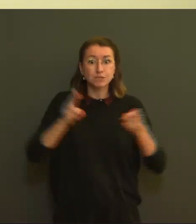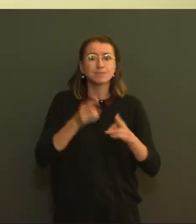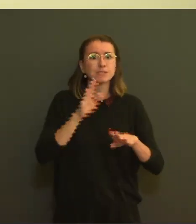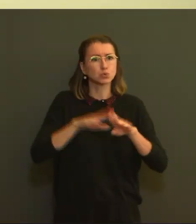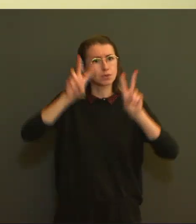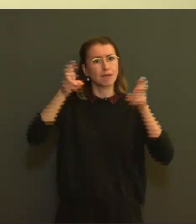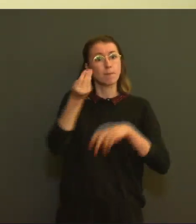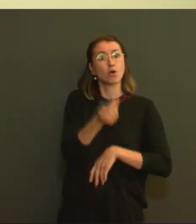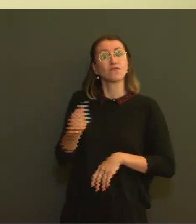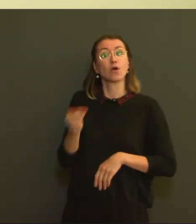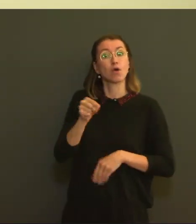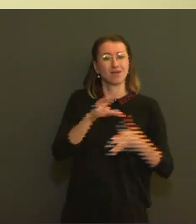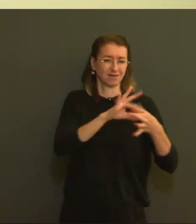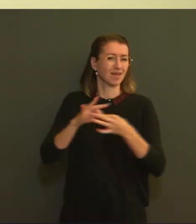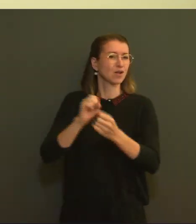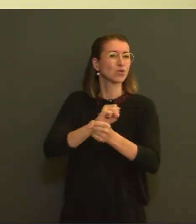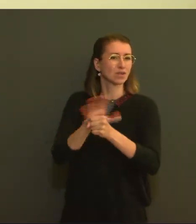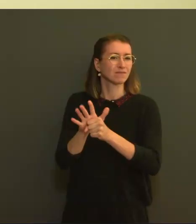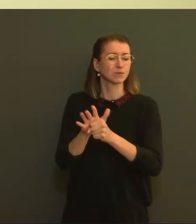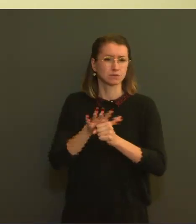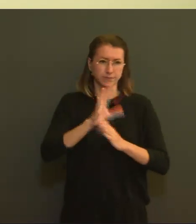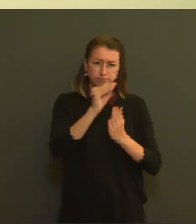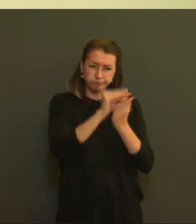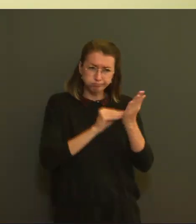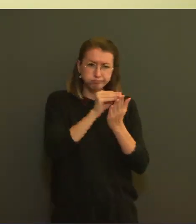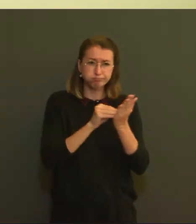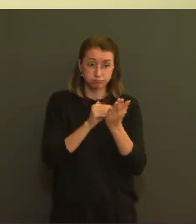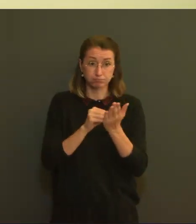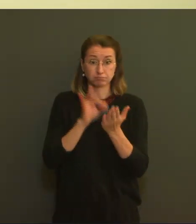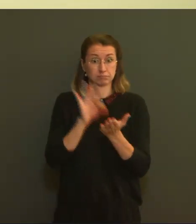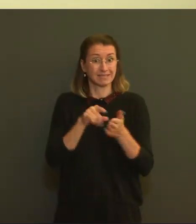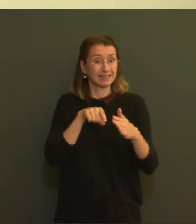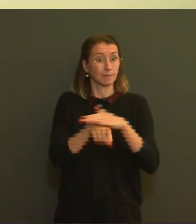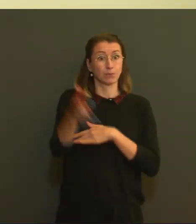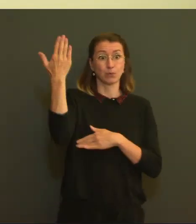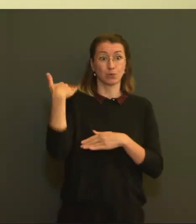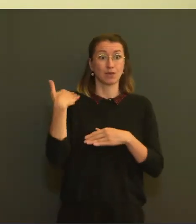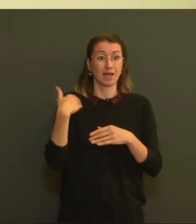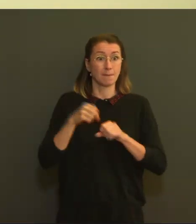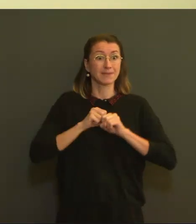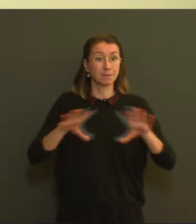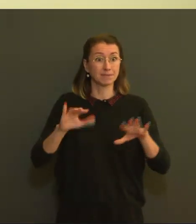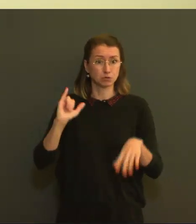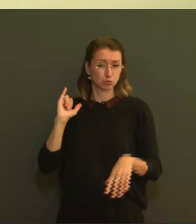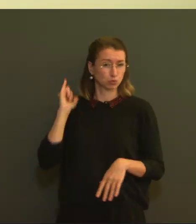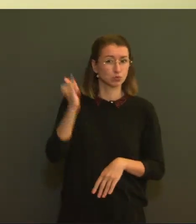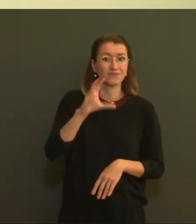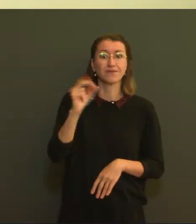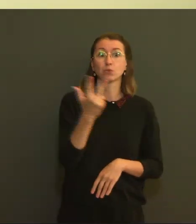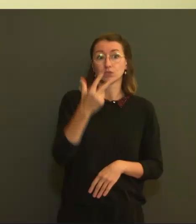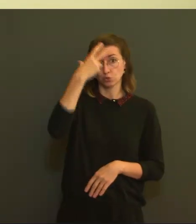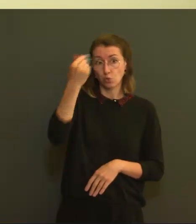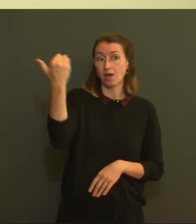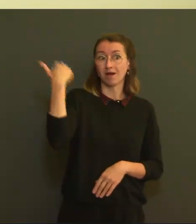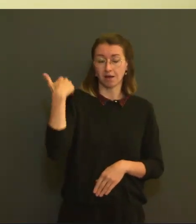de l'épidémie jusqu'au 28 juin, qui est la période où l'épidémie était fortement diminuée.